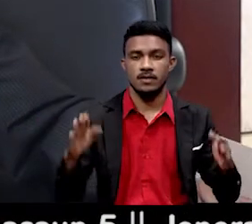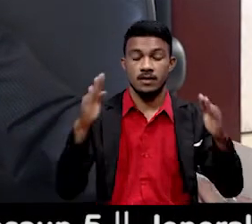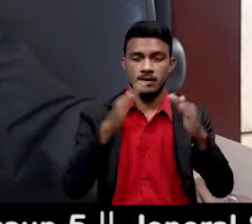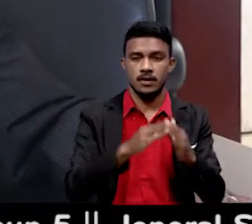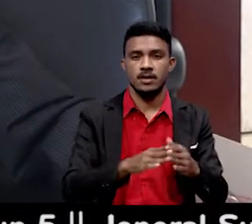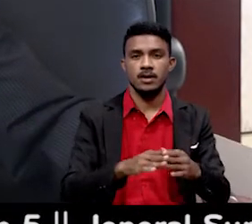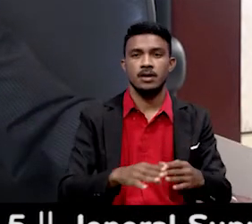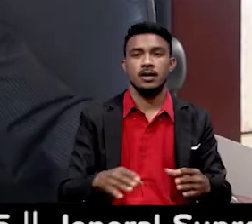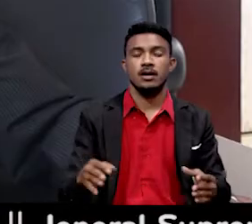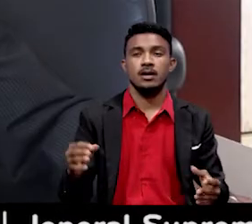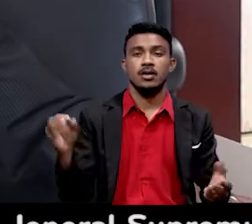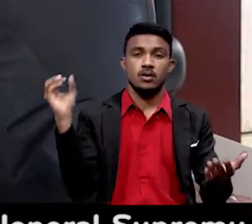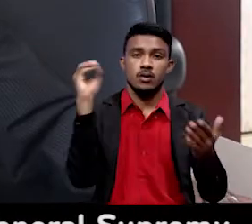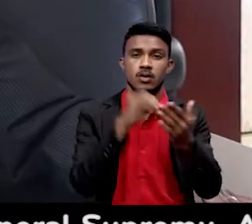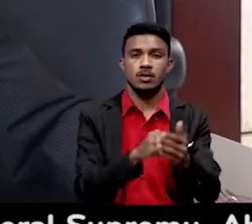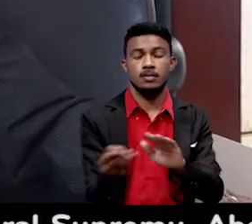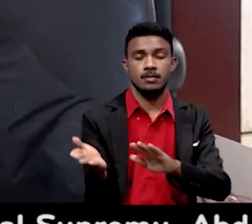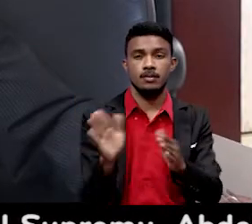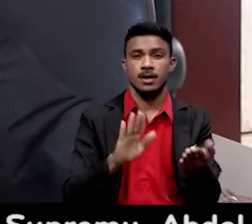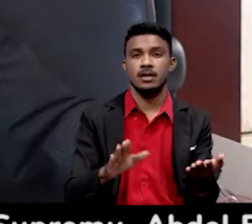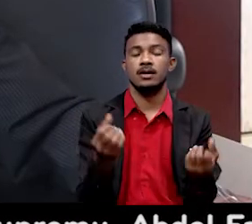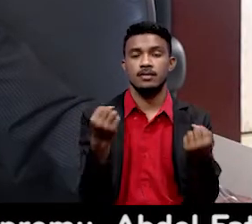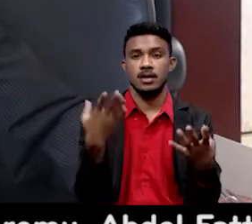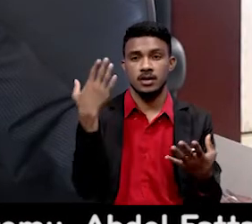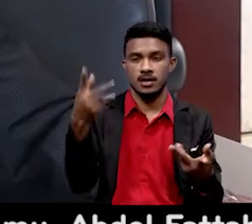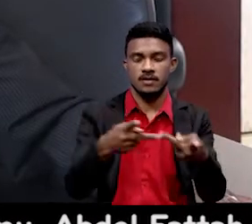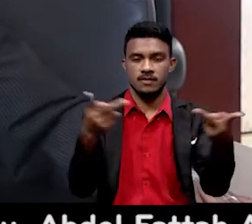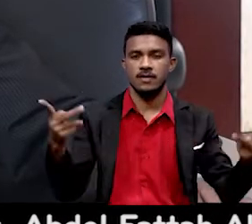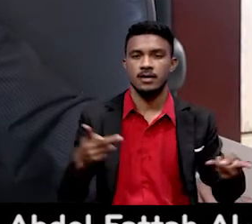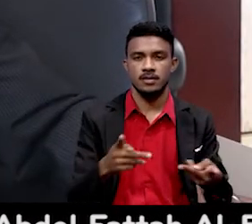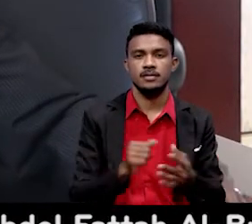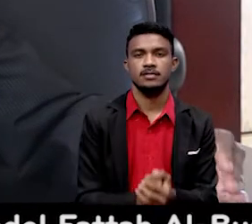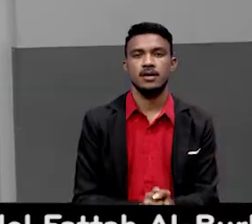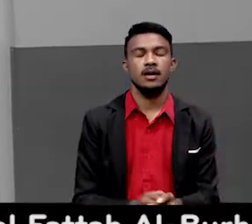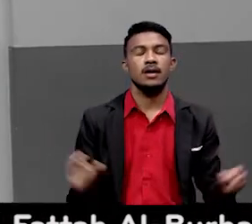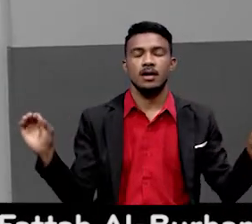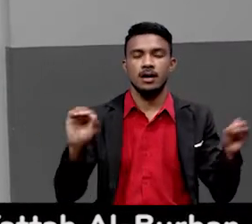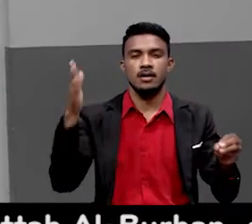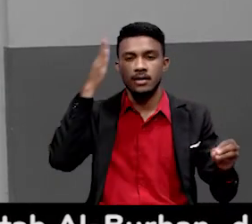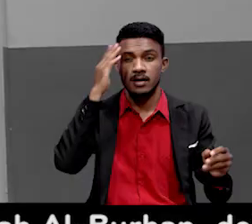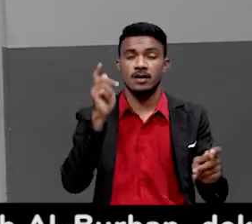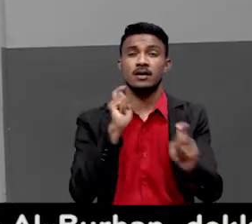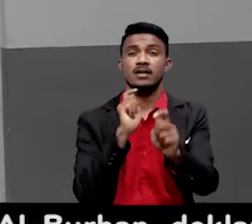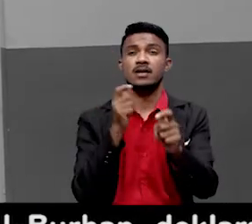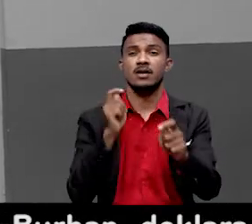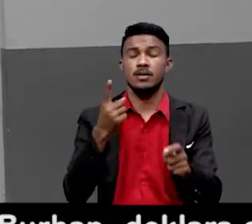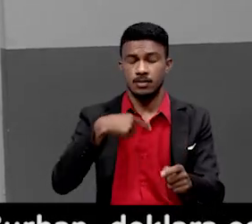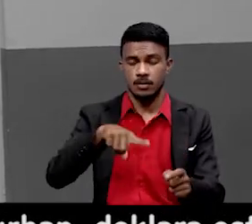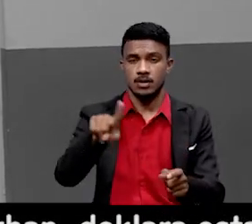ihebe vamos mate lubukida ihe tena navana la tene kala hinu nebe mak ba uluka